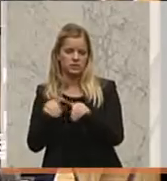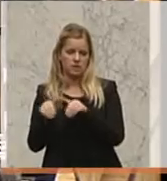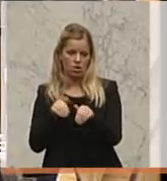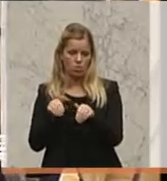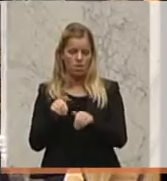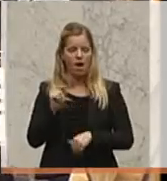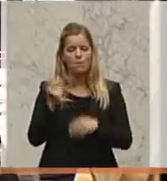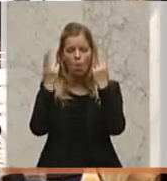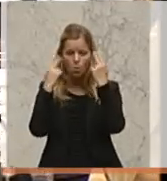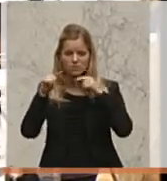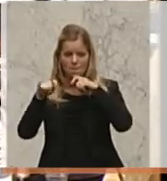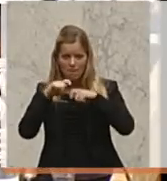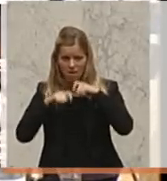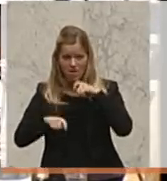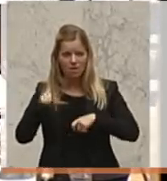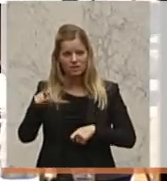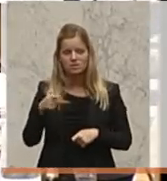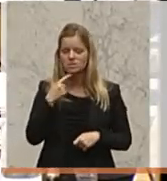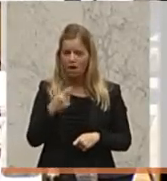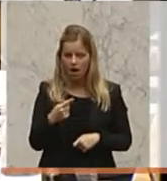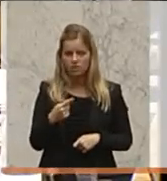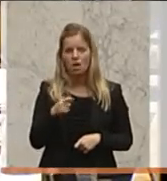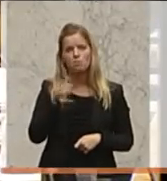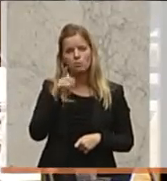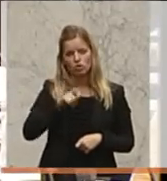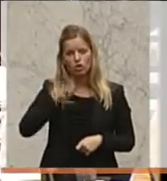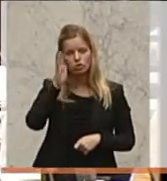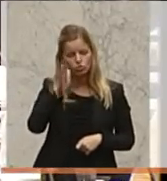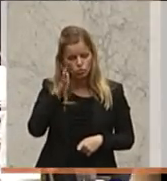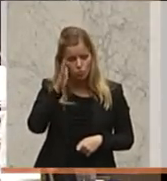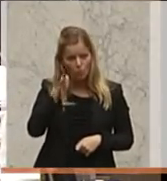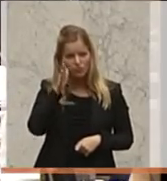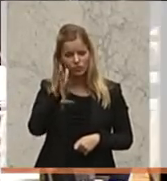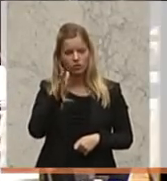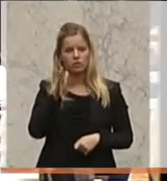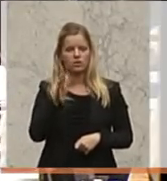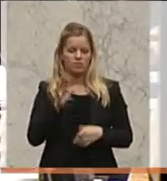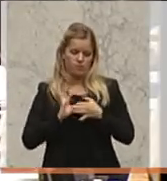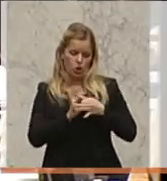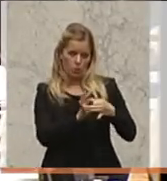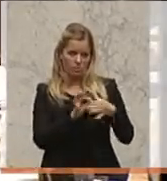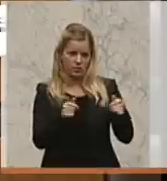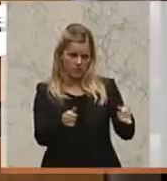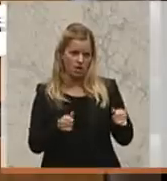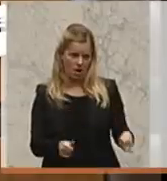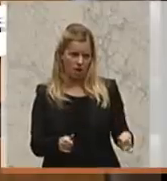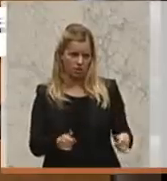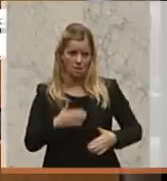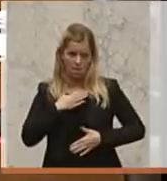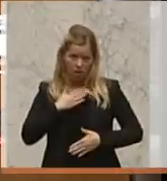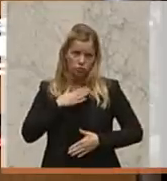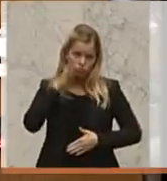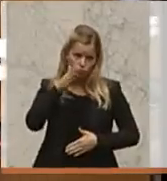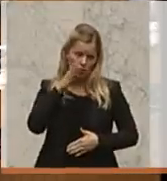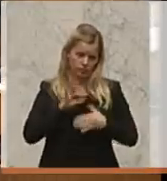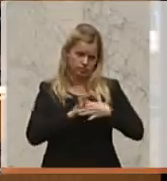als Personenverkehrsvorstand mit dem Wohlwollen gegenüber den Inseraten verknüpft hat. Interessant ist ebenfalls die Berichterstattung